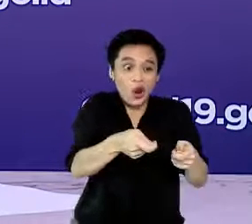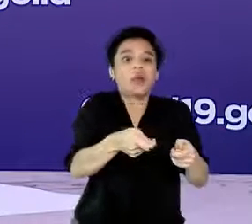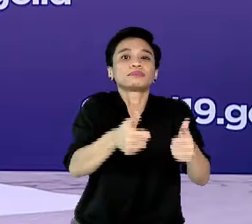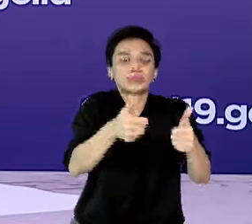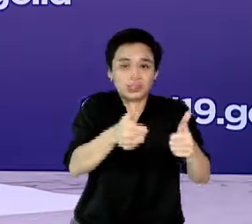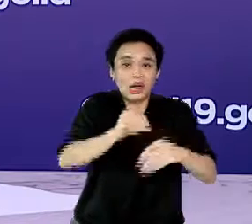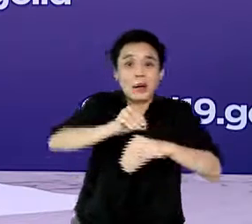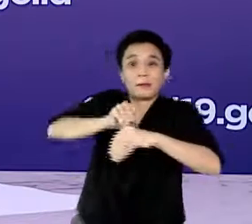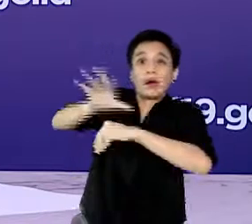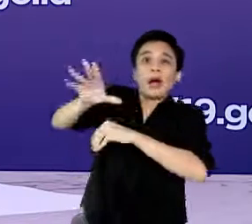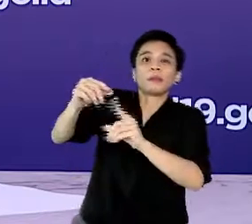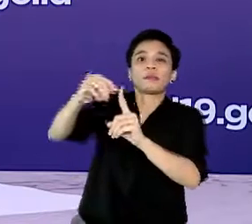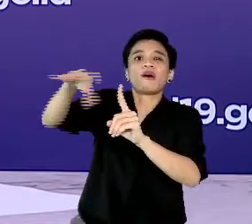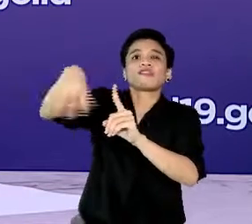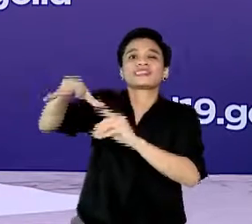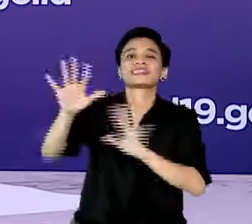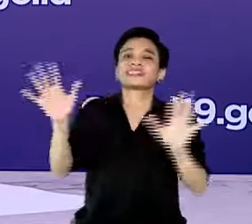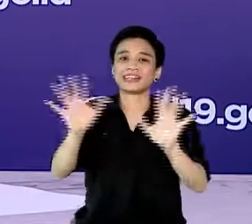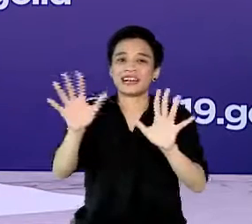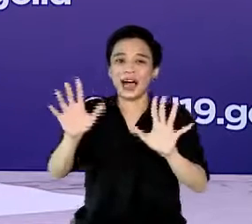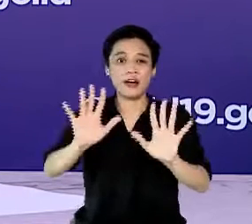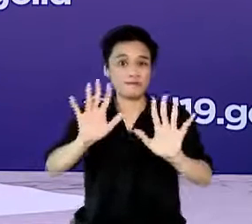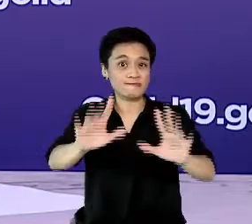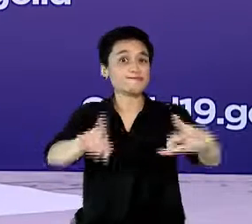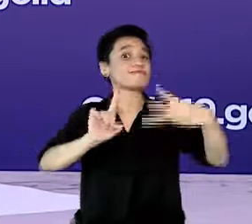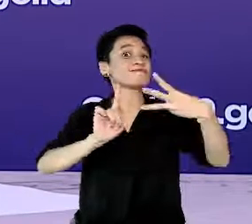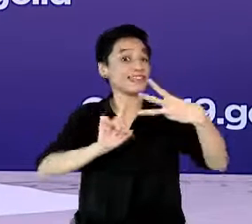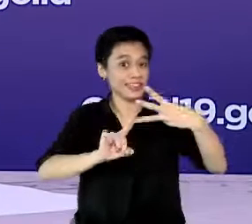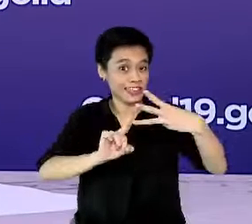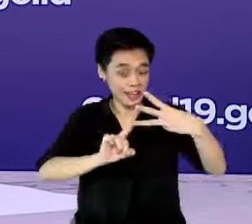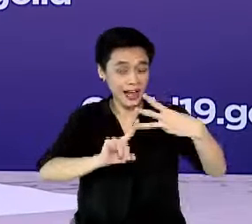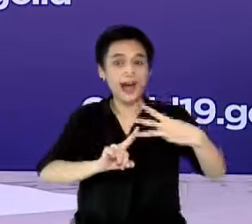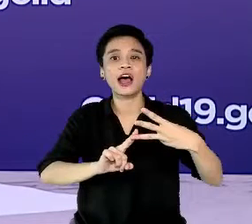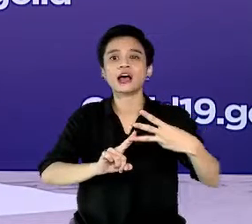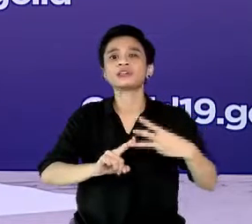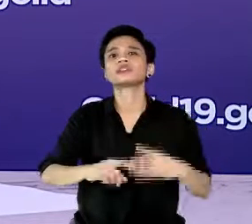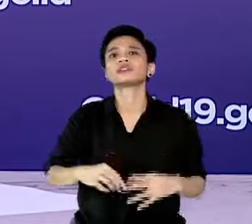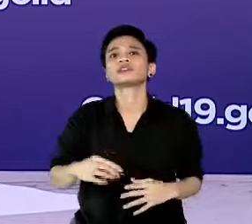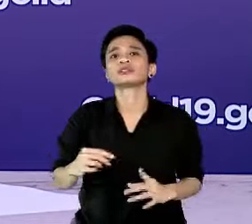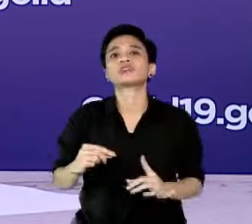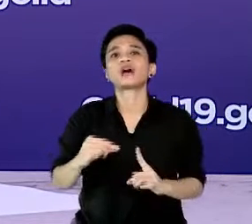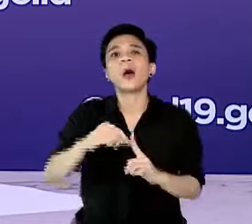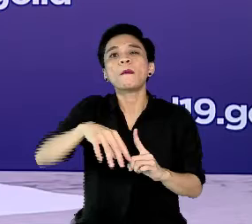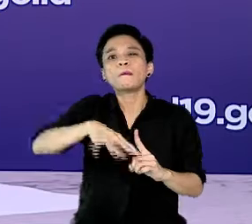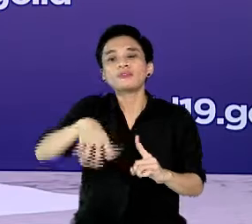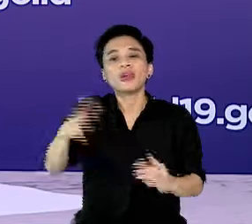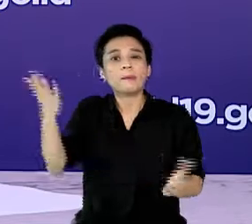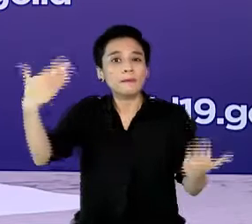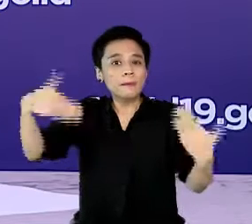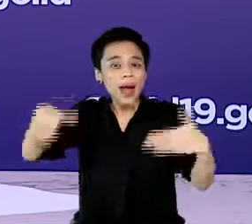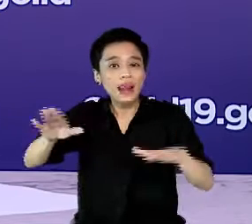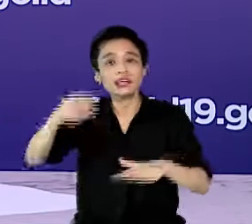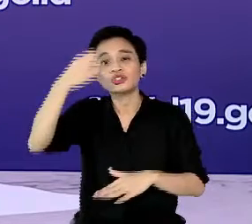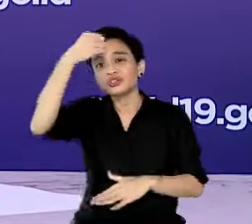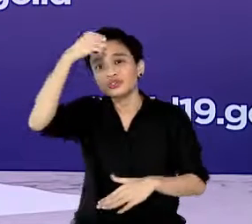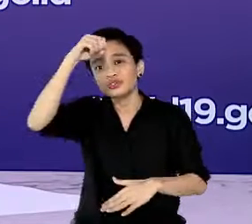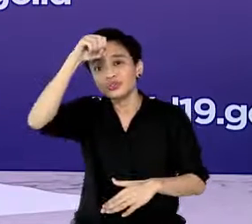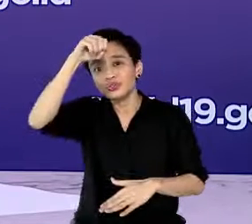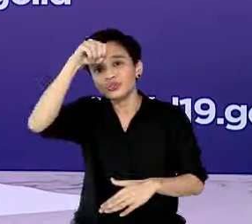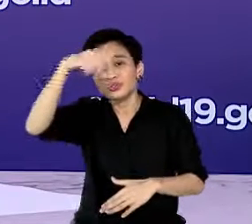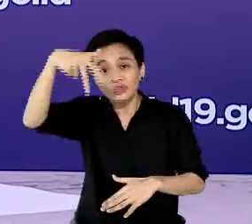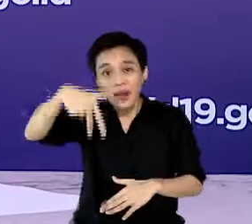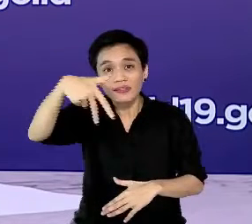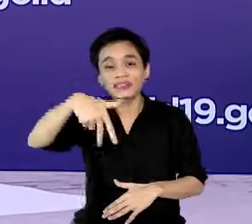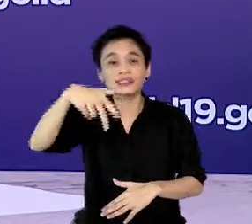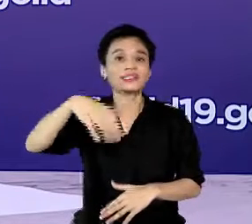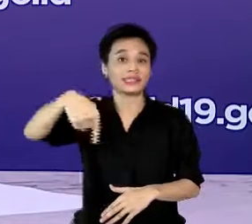terakhir yaitu pembelajaran yang ketiga adalah provinsi Bali dan Sulawesi Selatan yang pada tahun lalu masuk